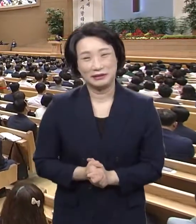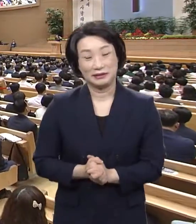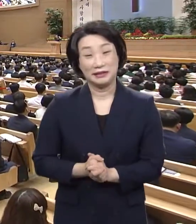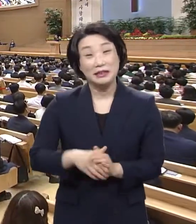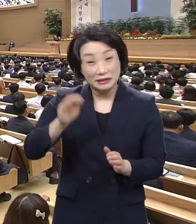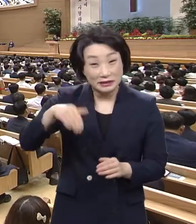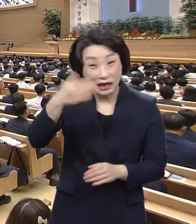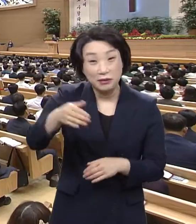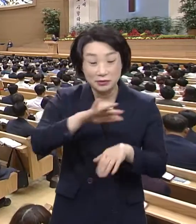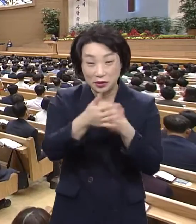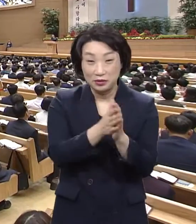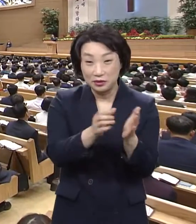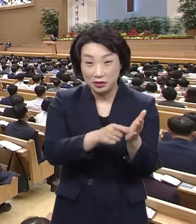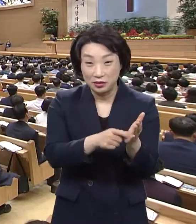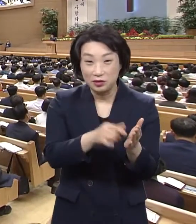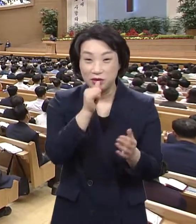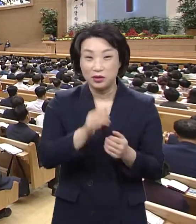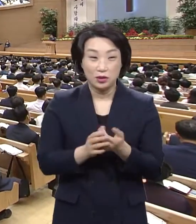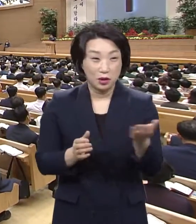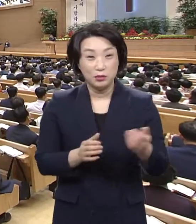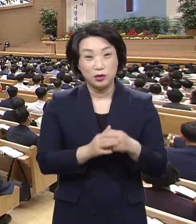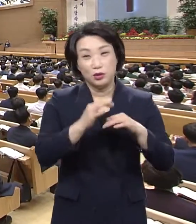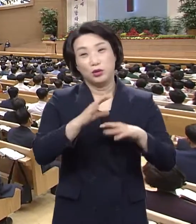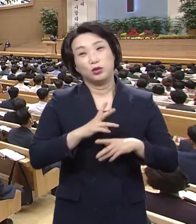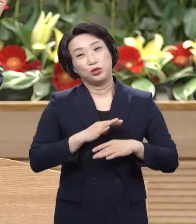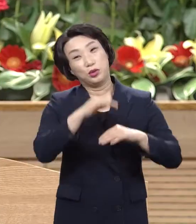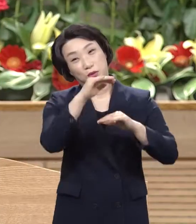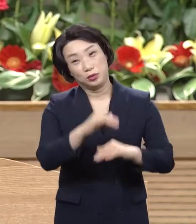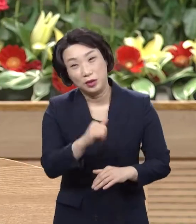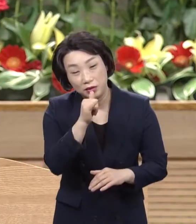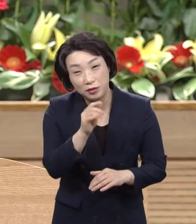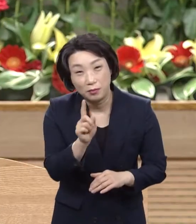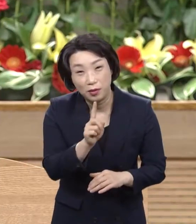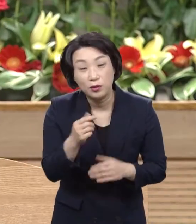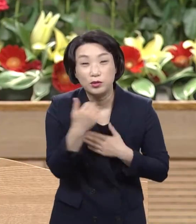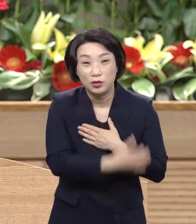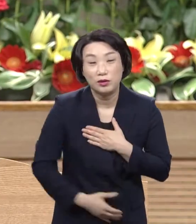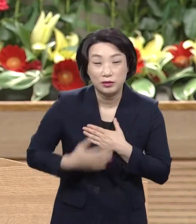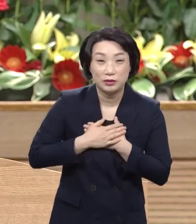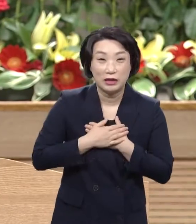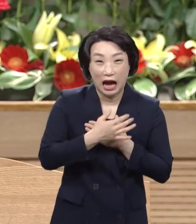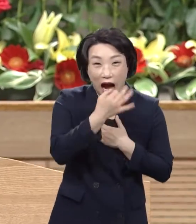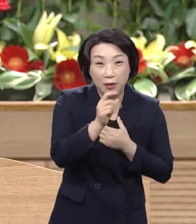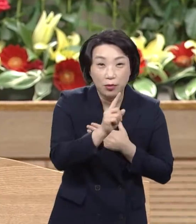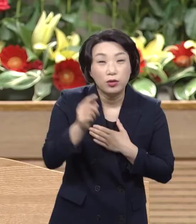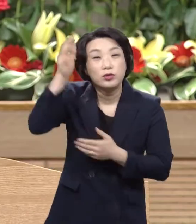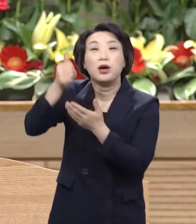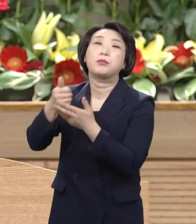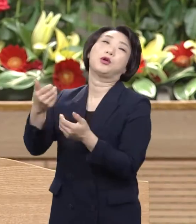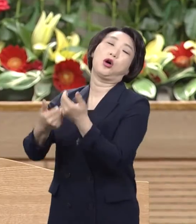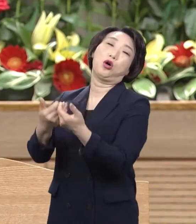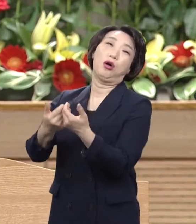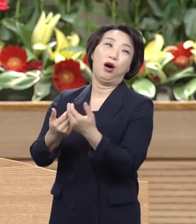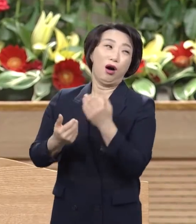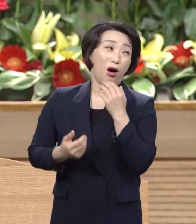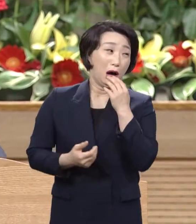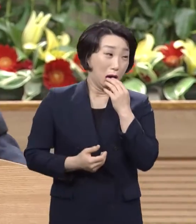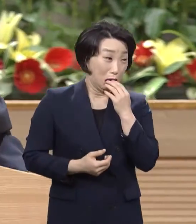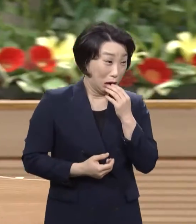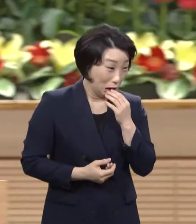고단 9절 17절이 아주 두려운 얘기지. 육신의 소욕은 성령을 거스리고